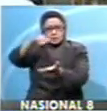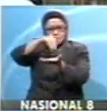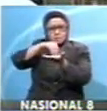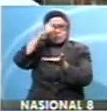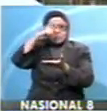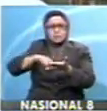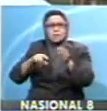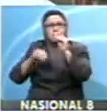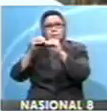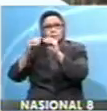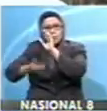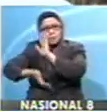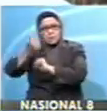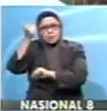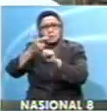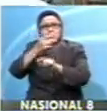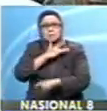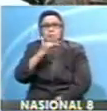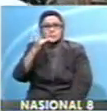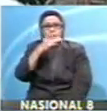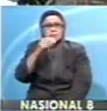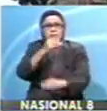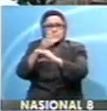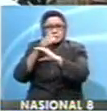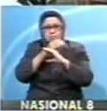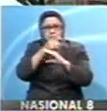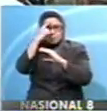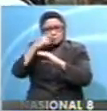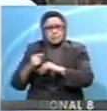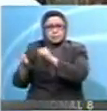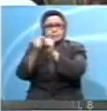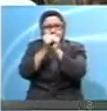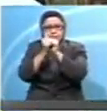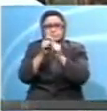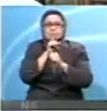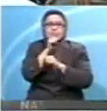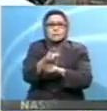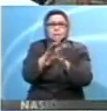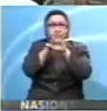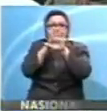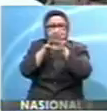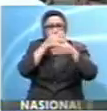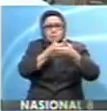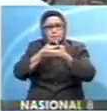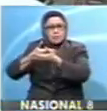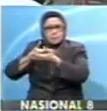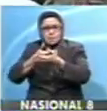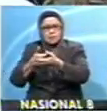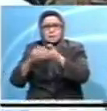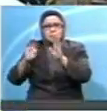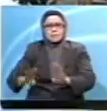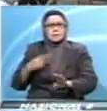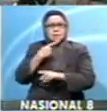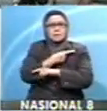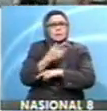pemimpinat prihatin dan kita marilah kita sama-sama memastikan ramai lagi anak bangsa kita yang mungkin senasib dengan adik